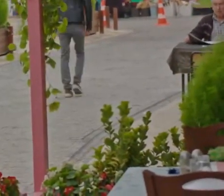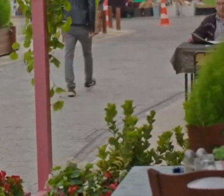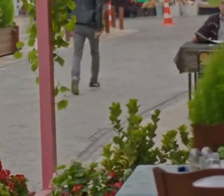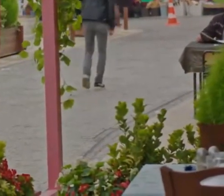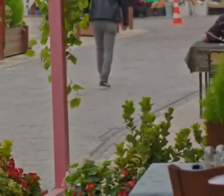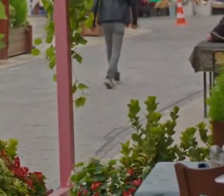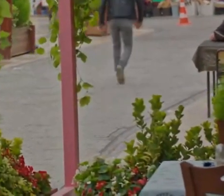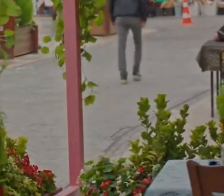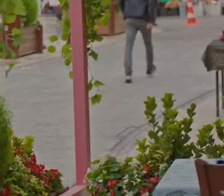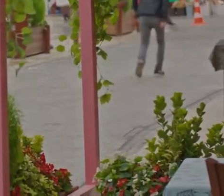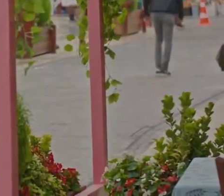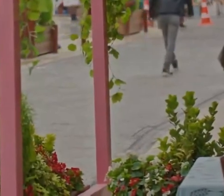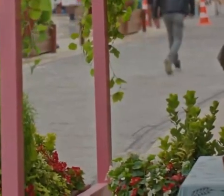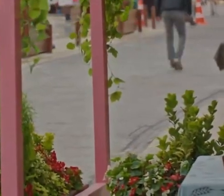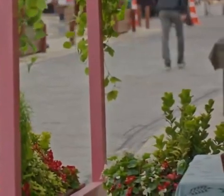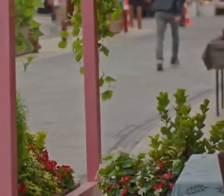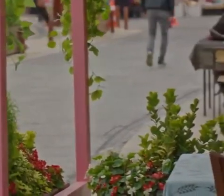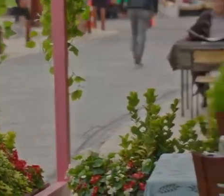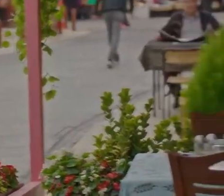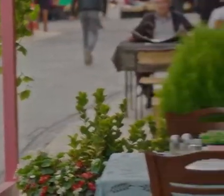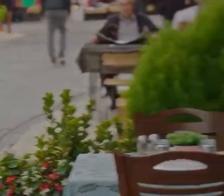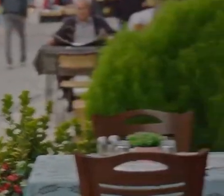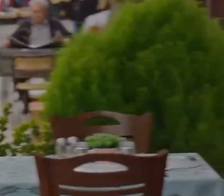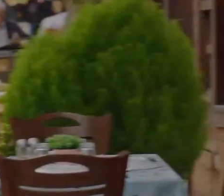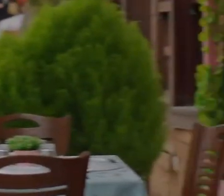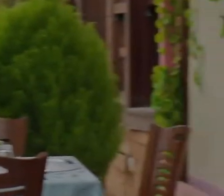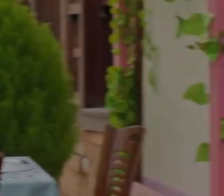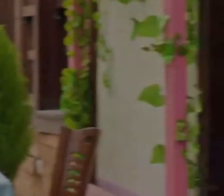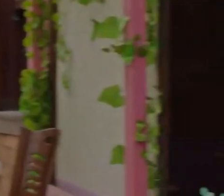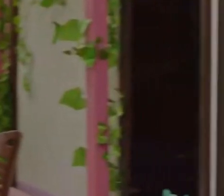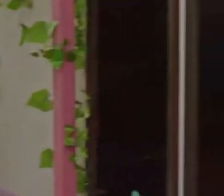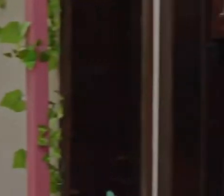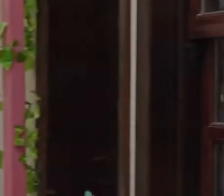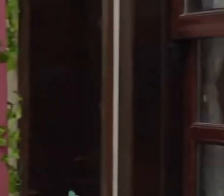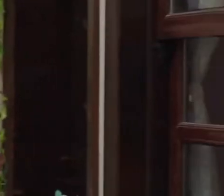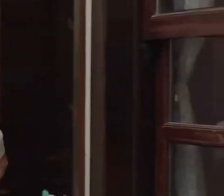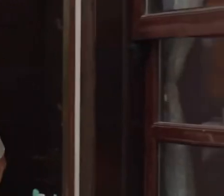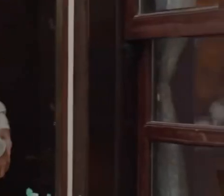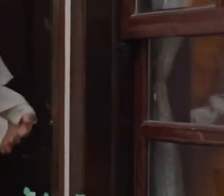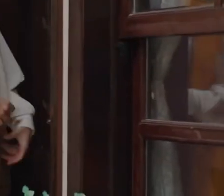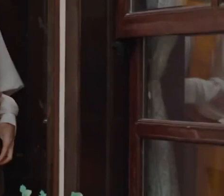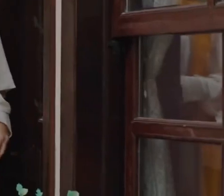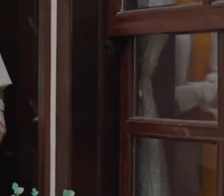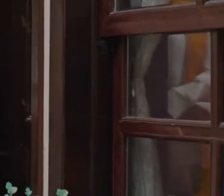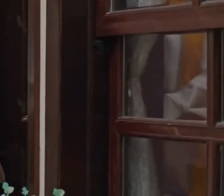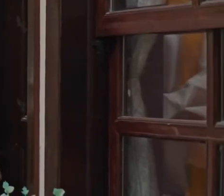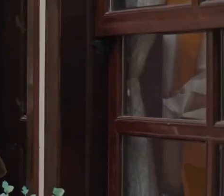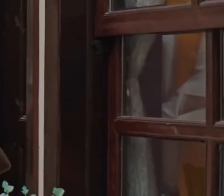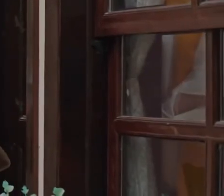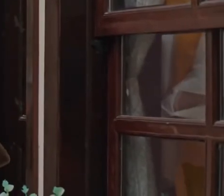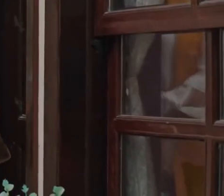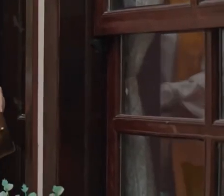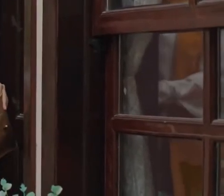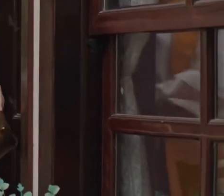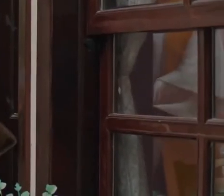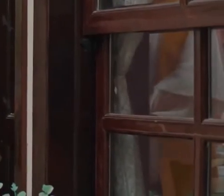Yanından geçtiği bir kadın dönüp dönüp ondaki değişikliğe baktı. Nalan'ın kaküleri alnına dökülüyor. Saç bandı yok, saçları toplu. Deri